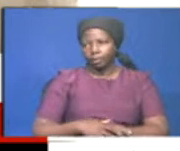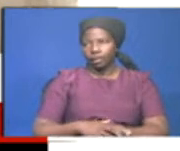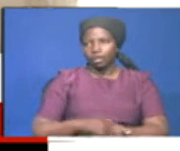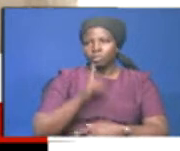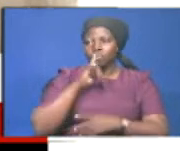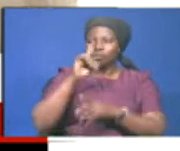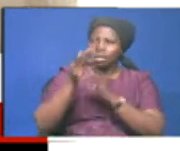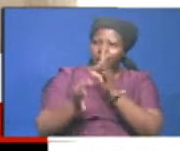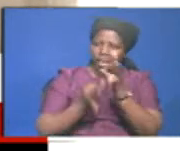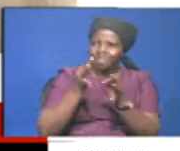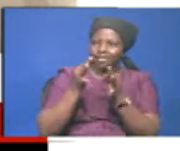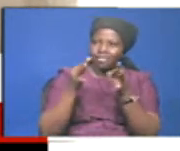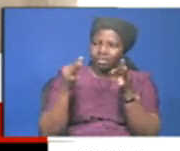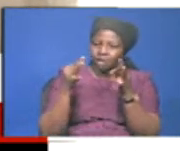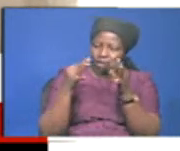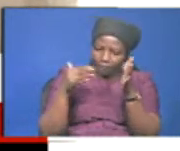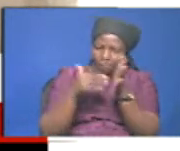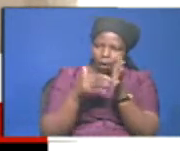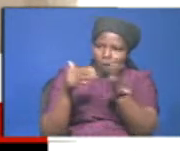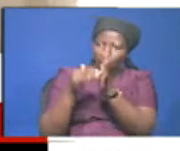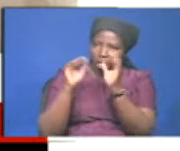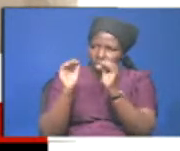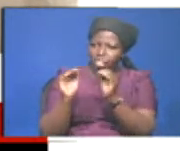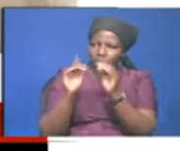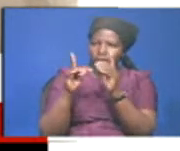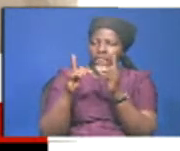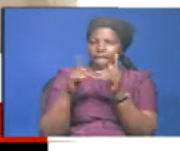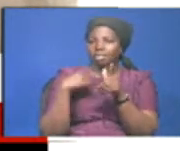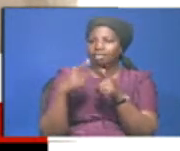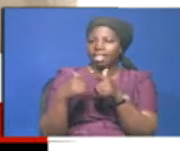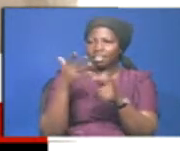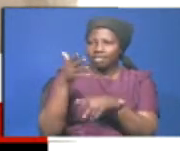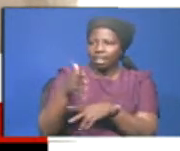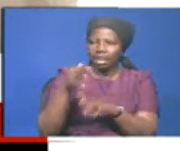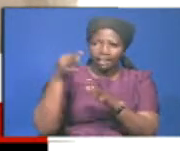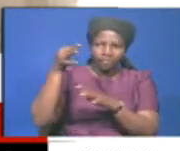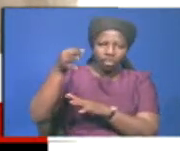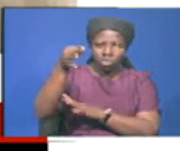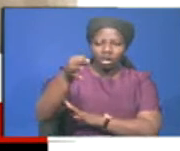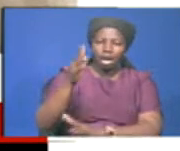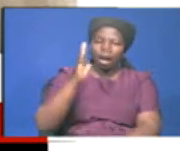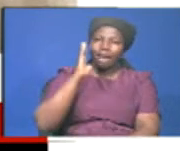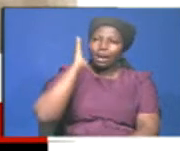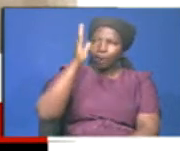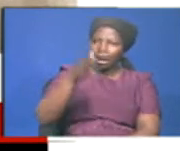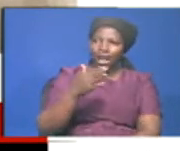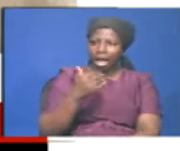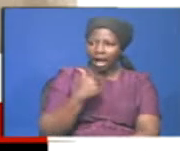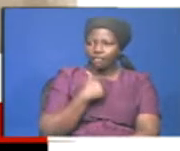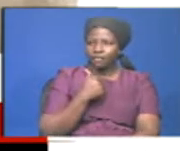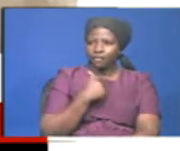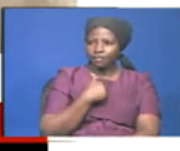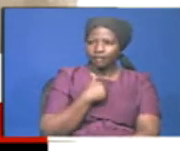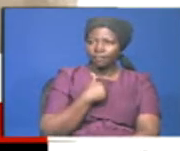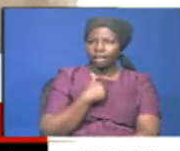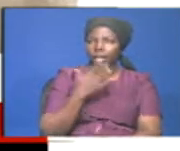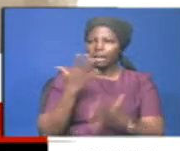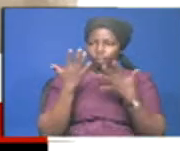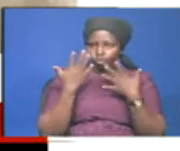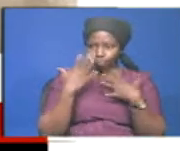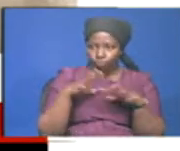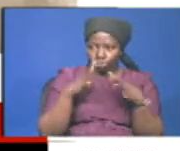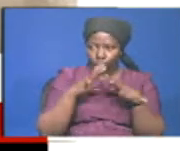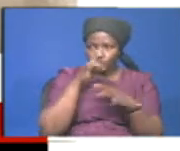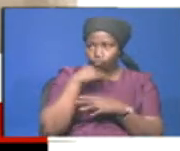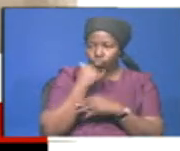tusipoweza kuzuia hapo, siku za usoni kutakuwa na watu kutokuwa na